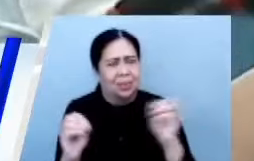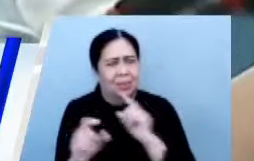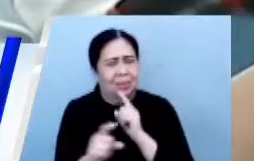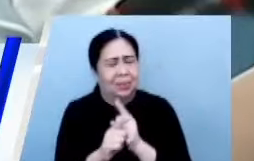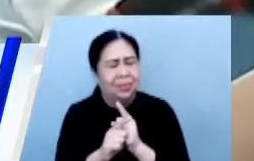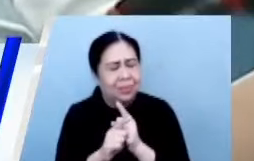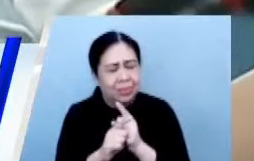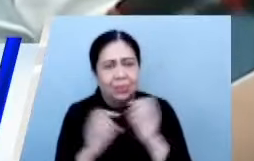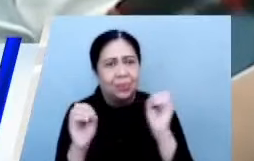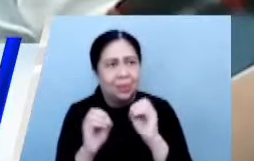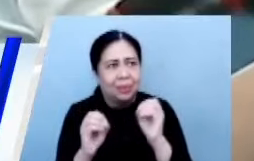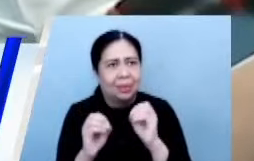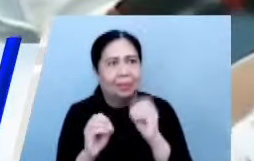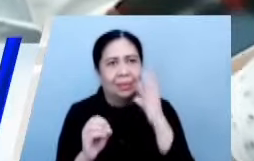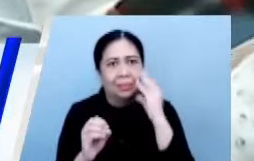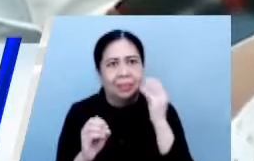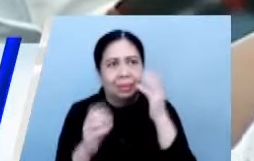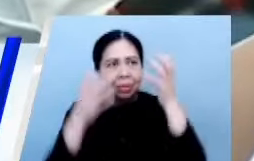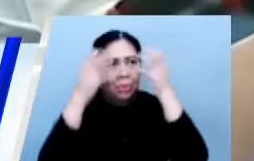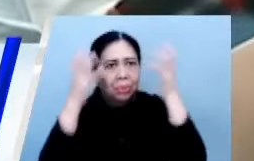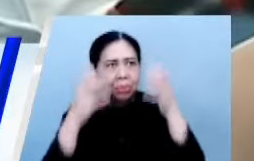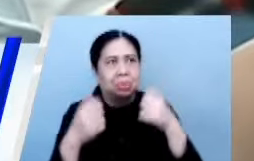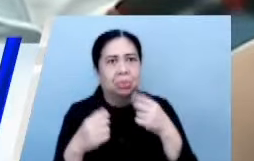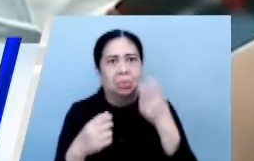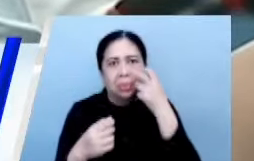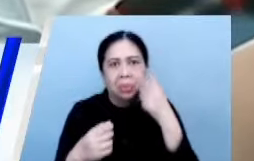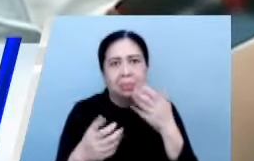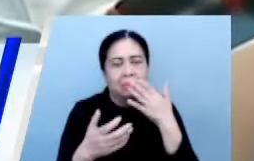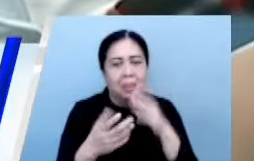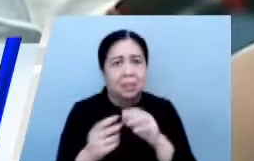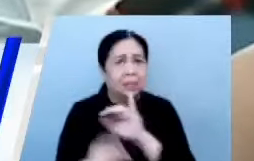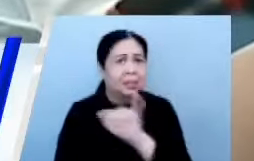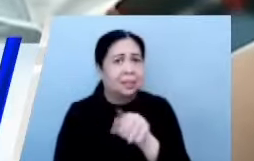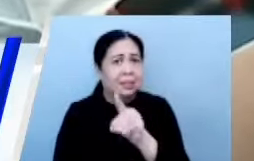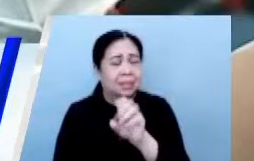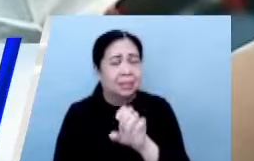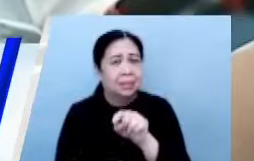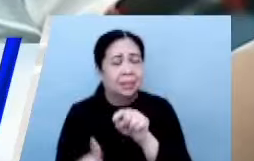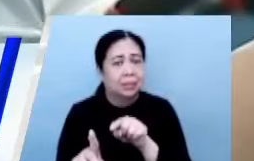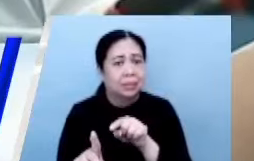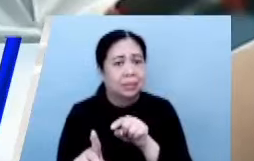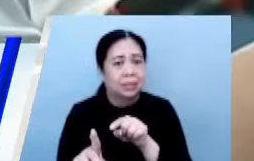Wala po silang record of violence. In fact po, si Jade ay